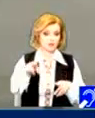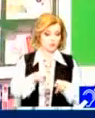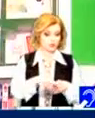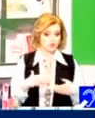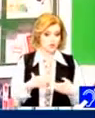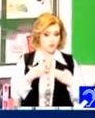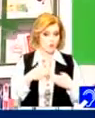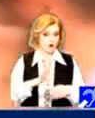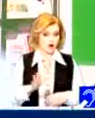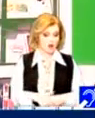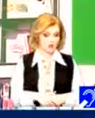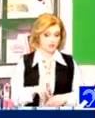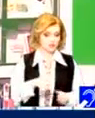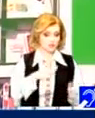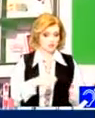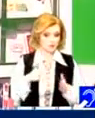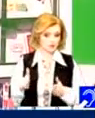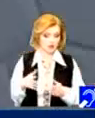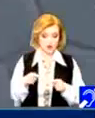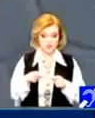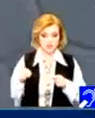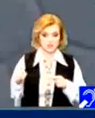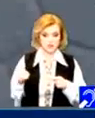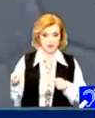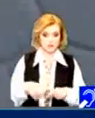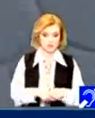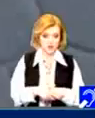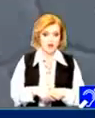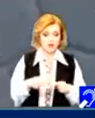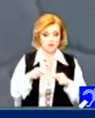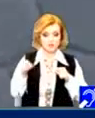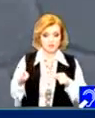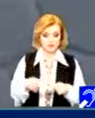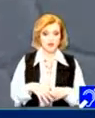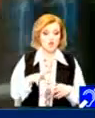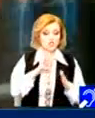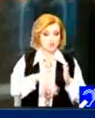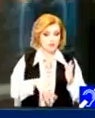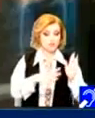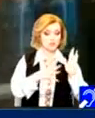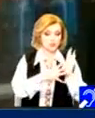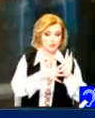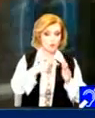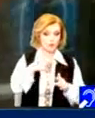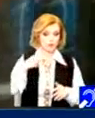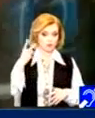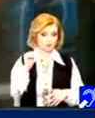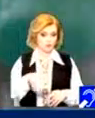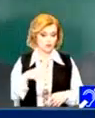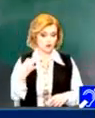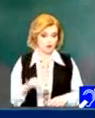agenții economici pentru nerespectarea distanței de amplasare a gheretelor. Sancțiunea este de la 9 până la 12 unități